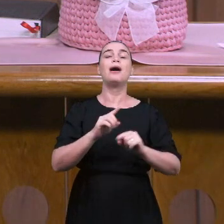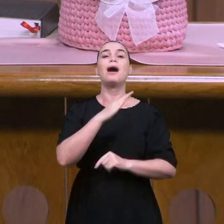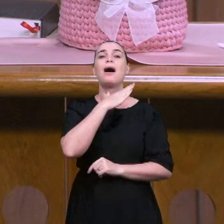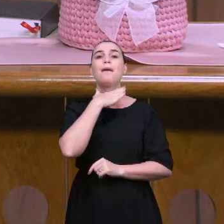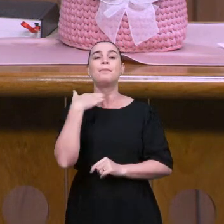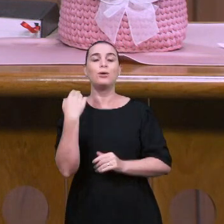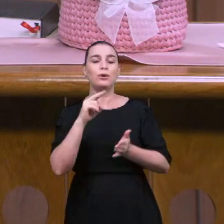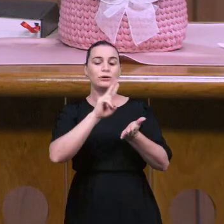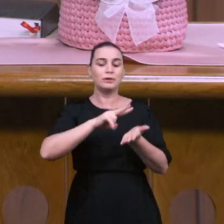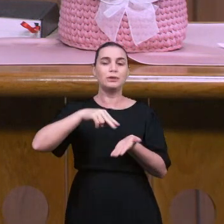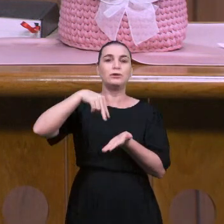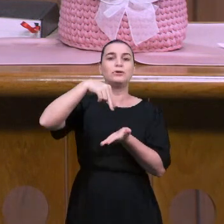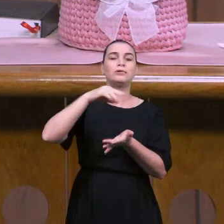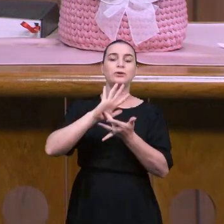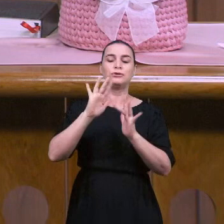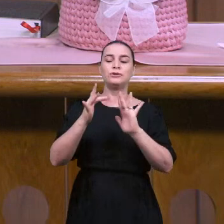résurrection,